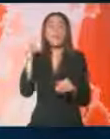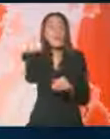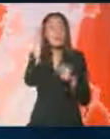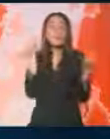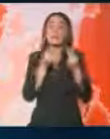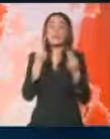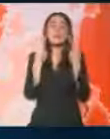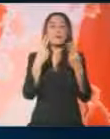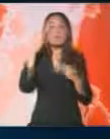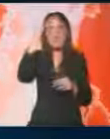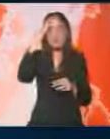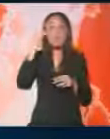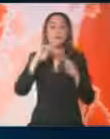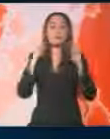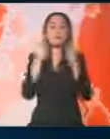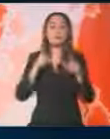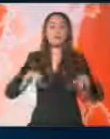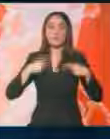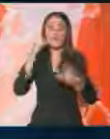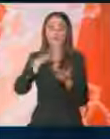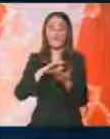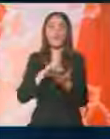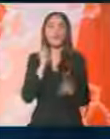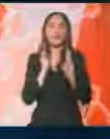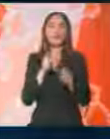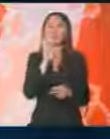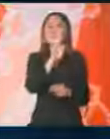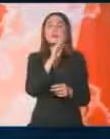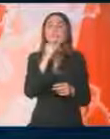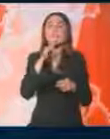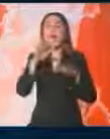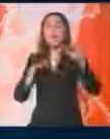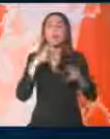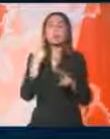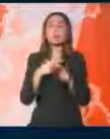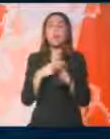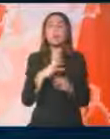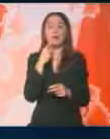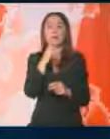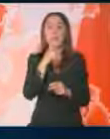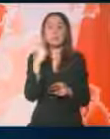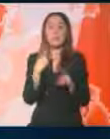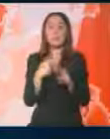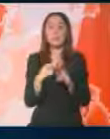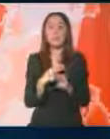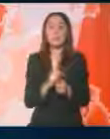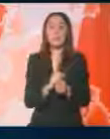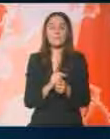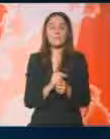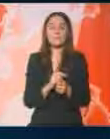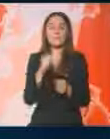važno brinuti o očuvanju životne sredine. Kako se koji zove? Papir se zove